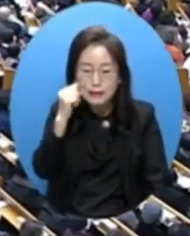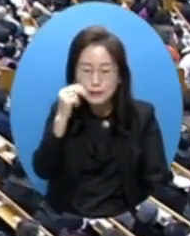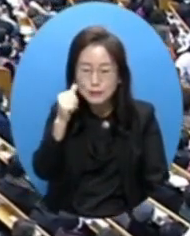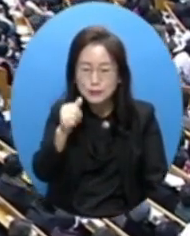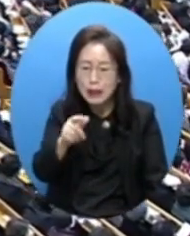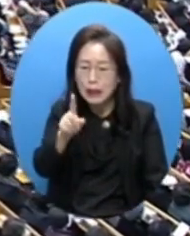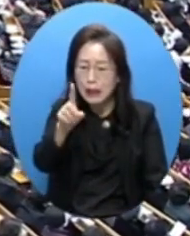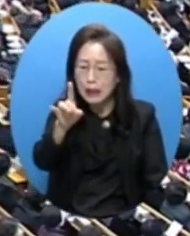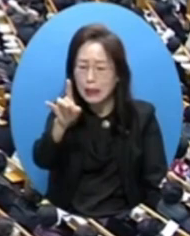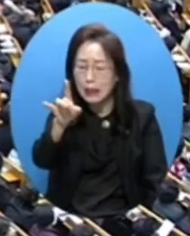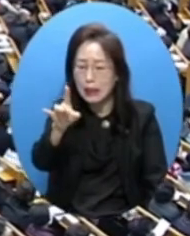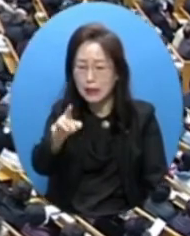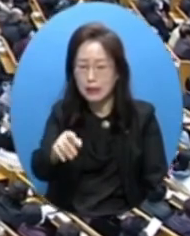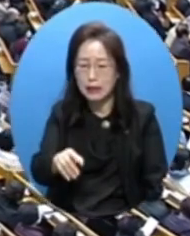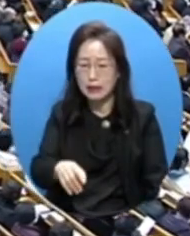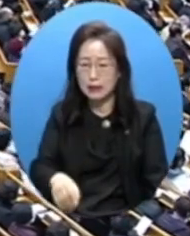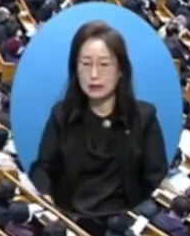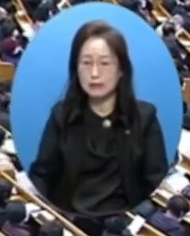없습니다.